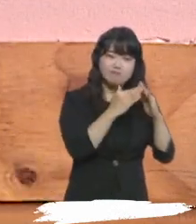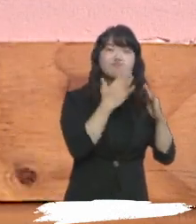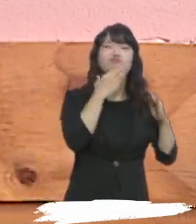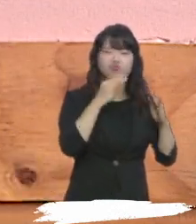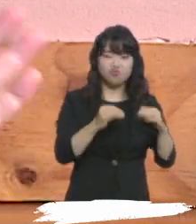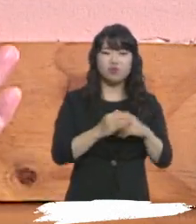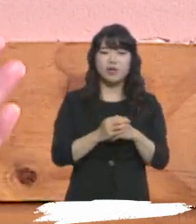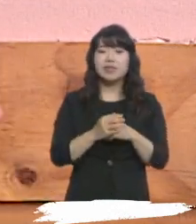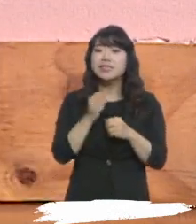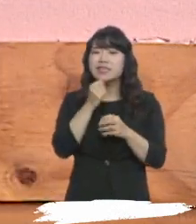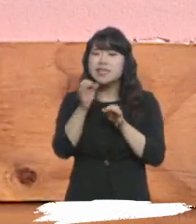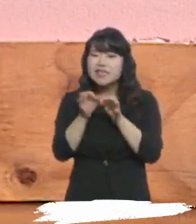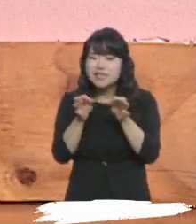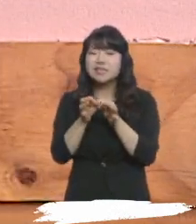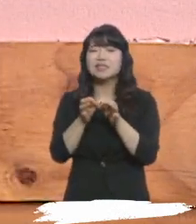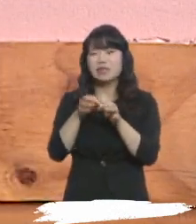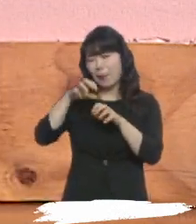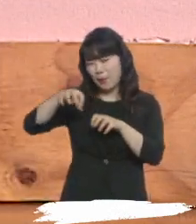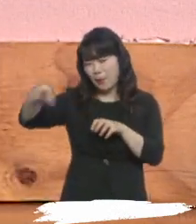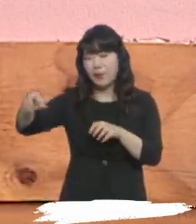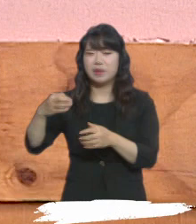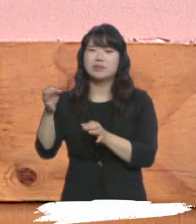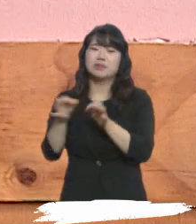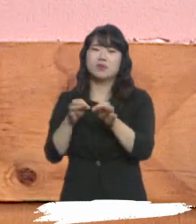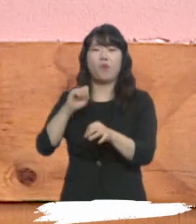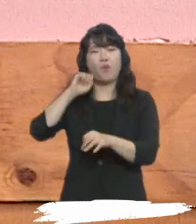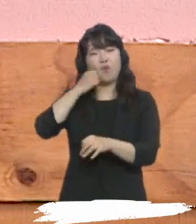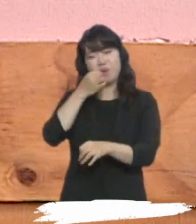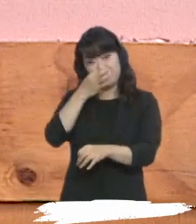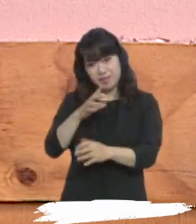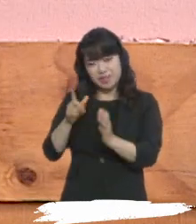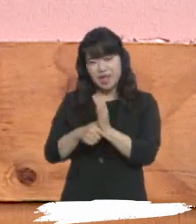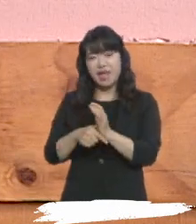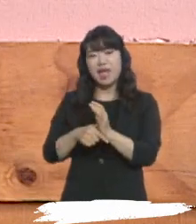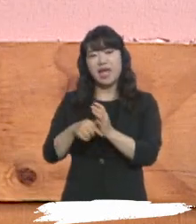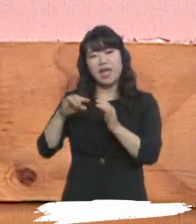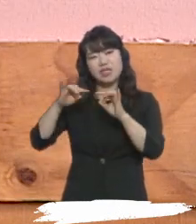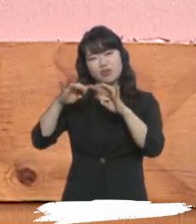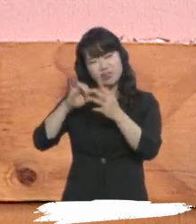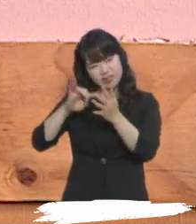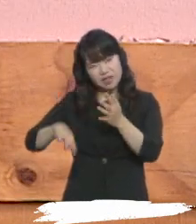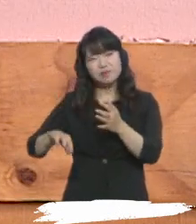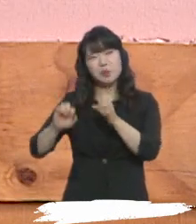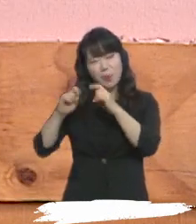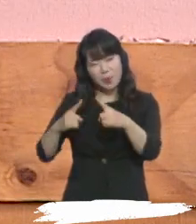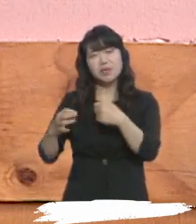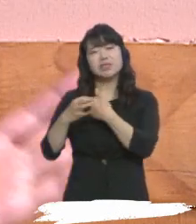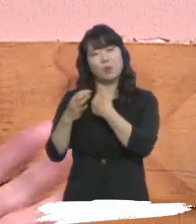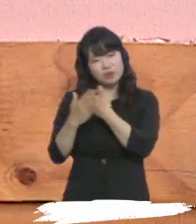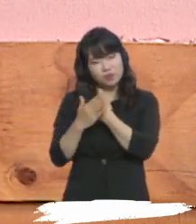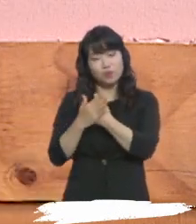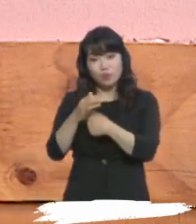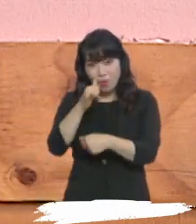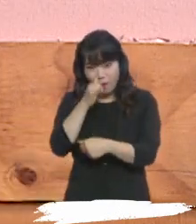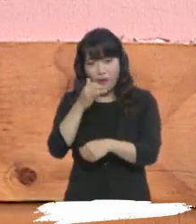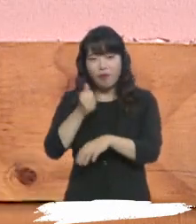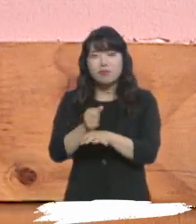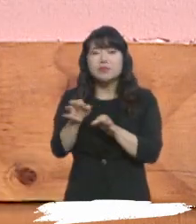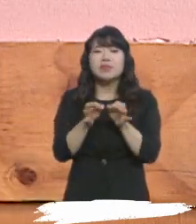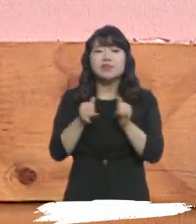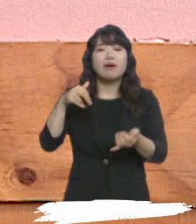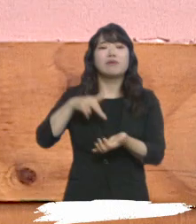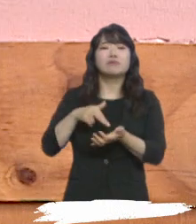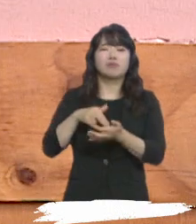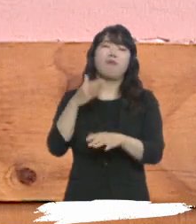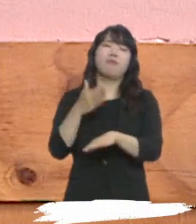없어도 이렇게 요즘같이 장사 안 되고 힘들 때 조금씩 지원해주고 이러면은 우리 이 업소하는 분들은